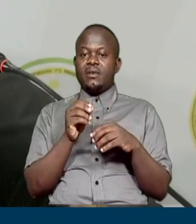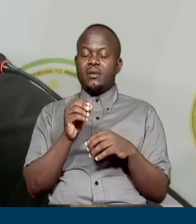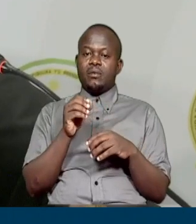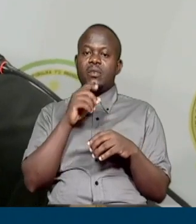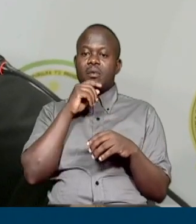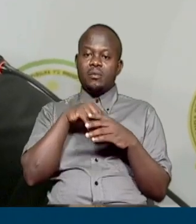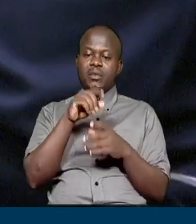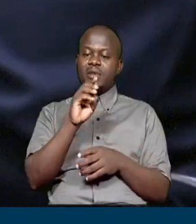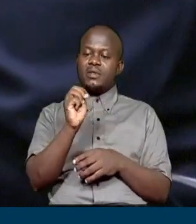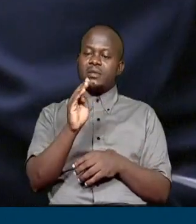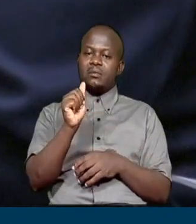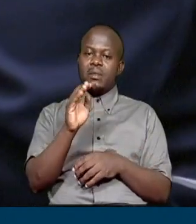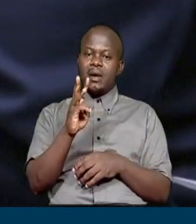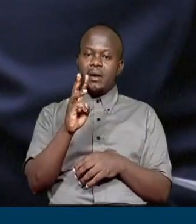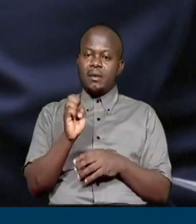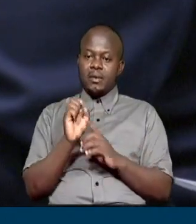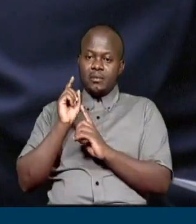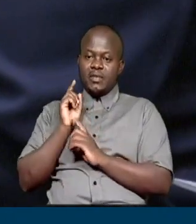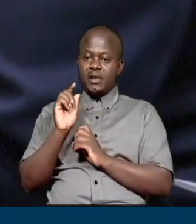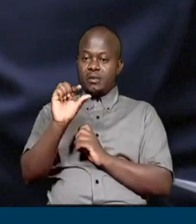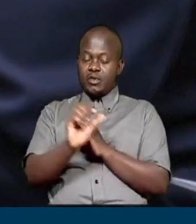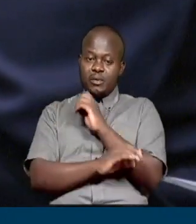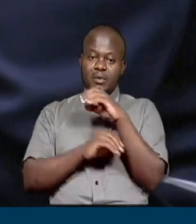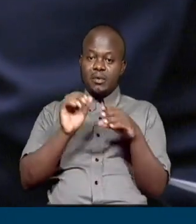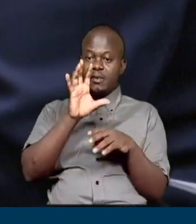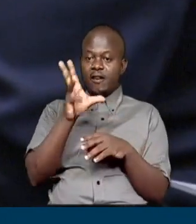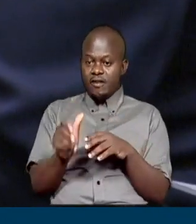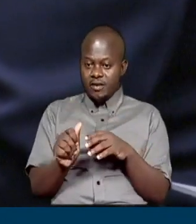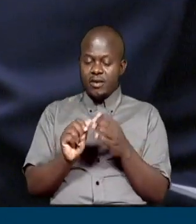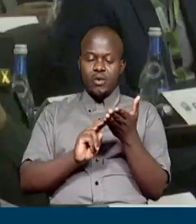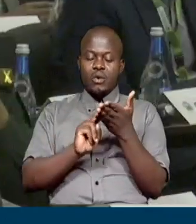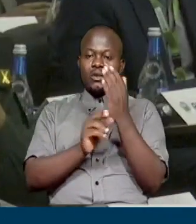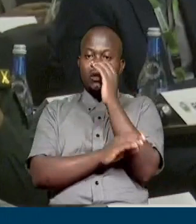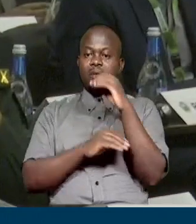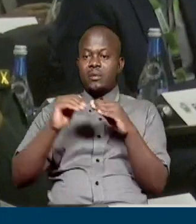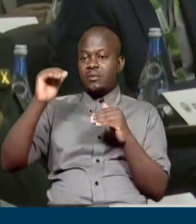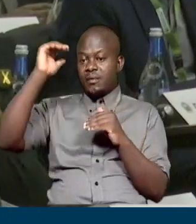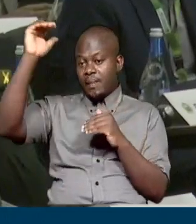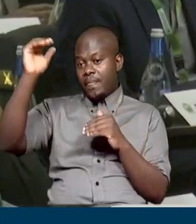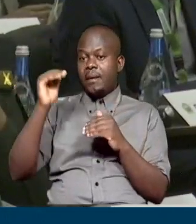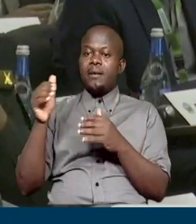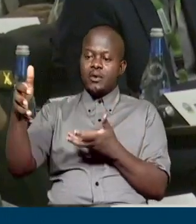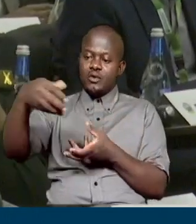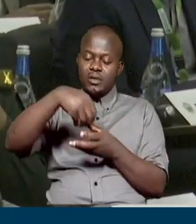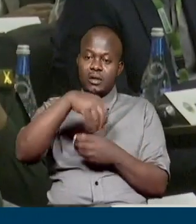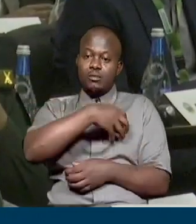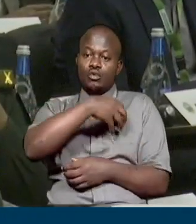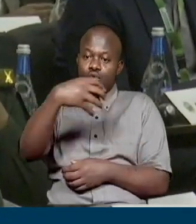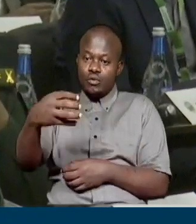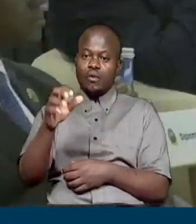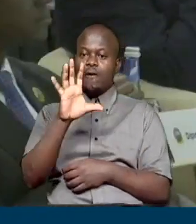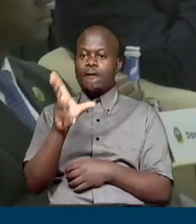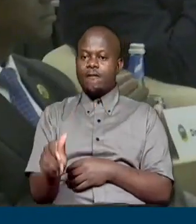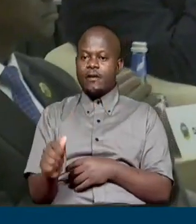umunyazimbabwe Brian Kagoro, umutekano muke w'ibihugu bya Afurika ukoreshwa n'ibihugu bikomeye biwusaruriramo umutungo kamere w'uyu